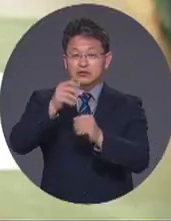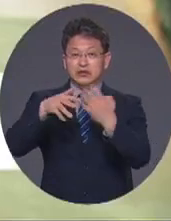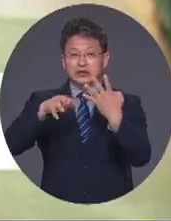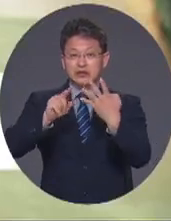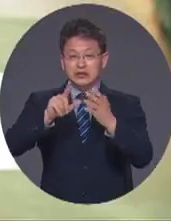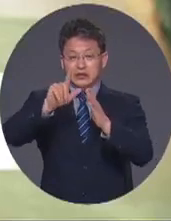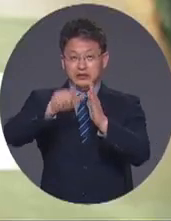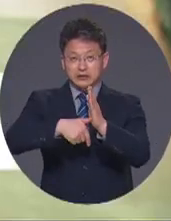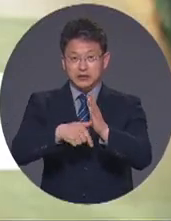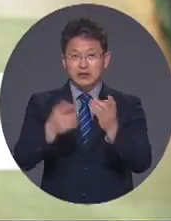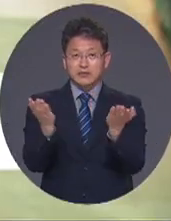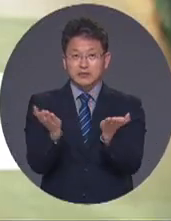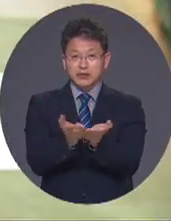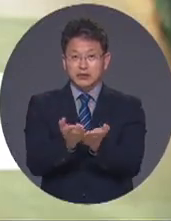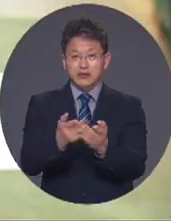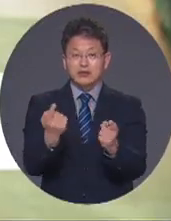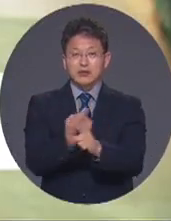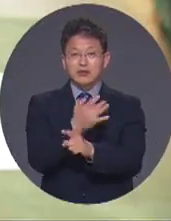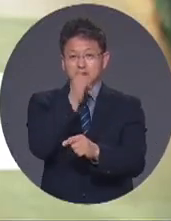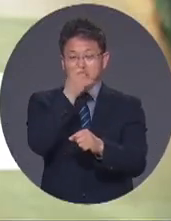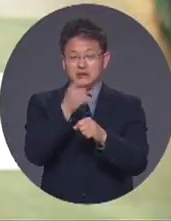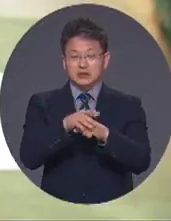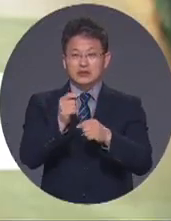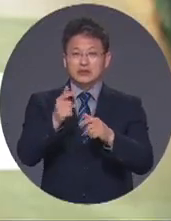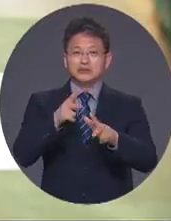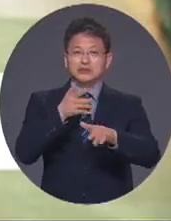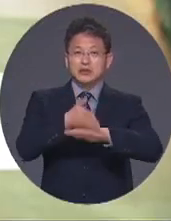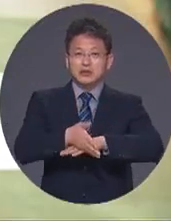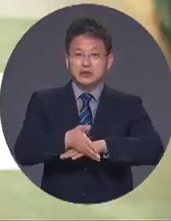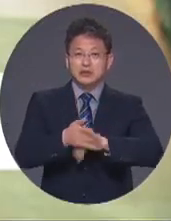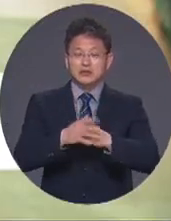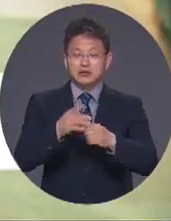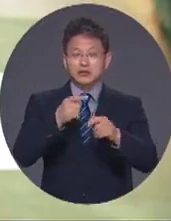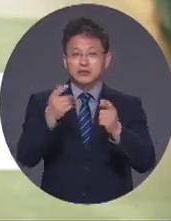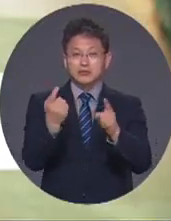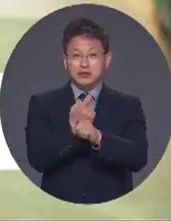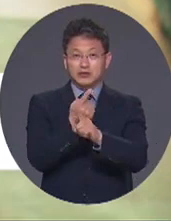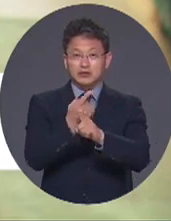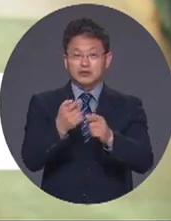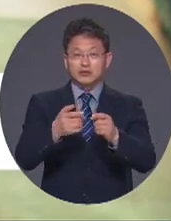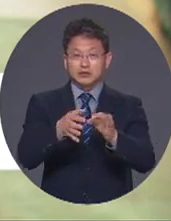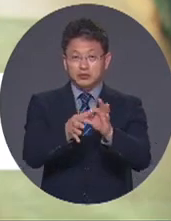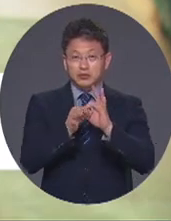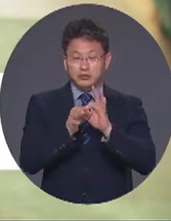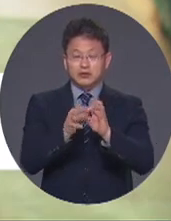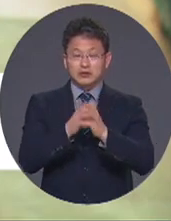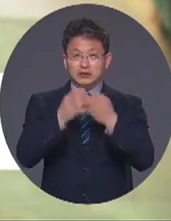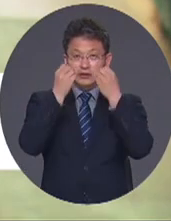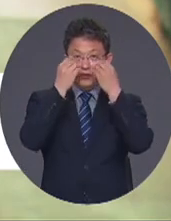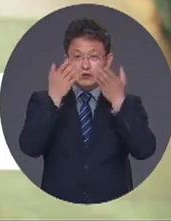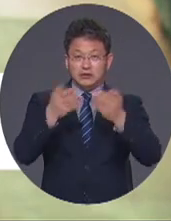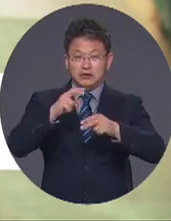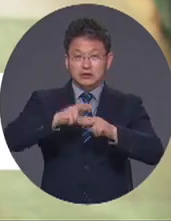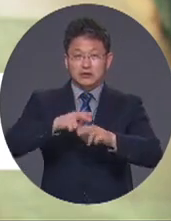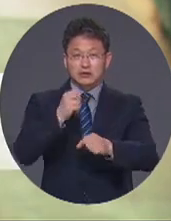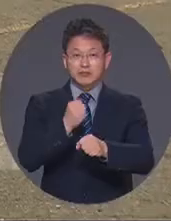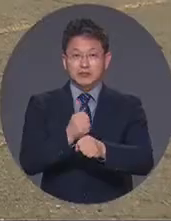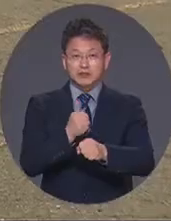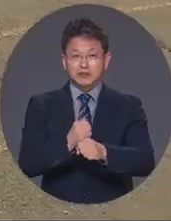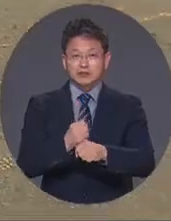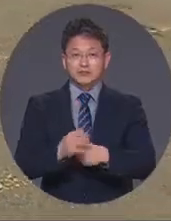산업의 시대에 맞도록 구조 개편이 되어야 되는데 이게 굉장히 늦습니다. 그런 구조 개편을 통해서 새로운 일자리를